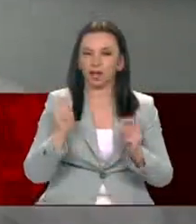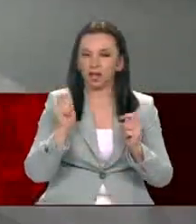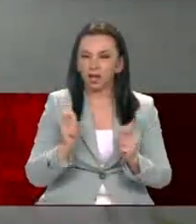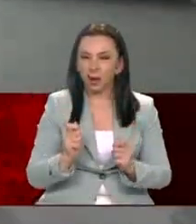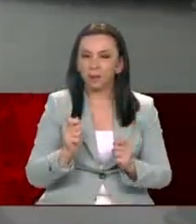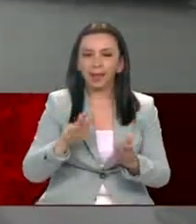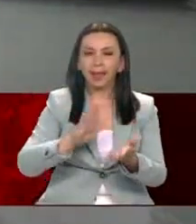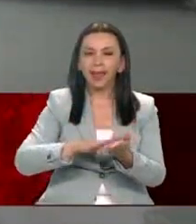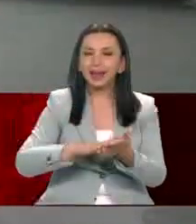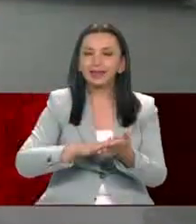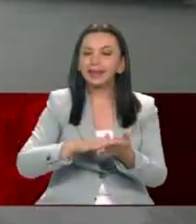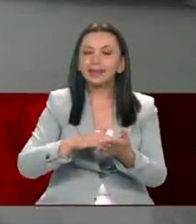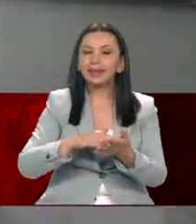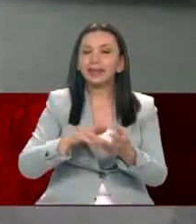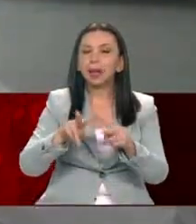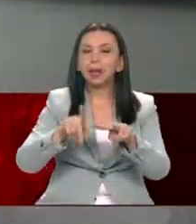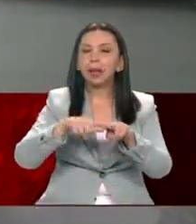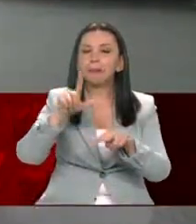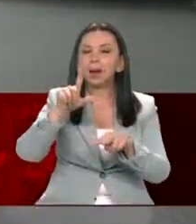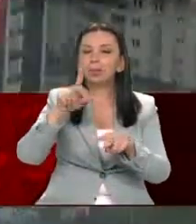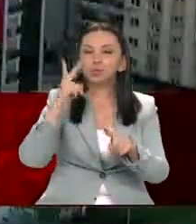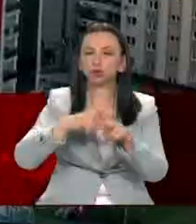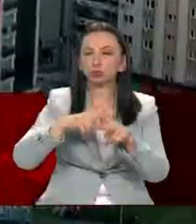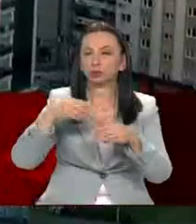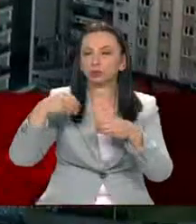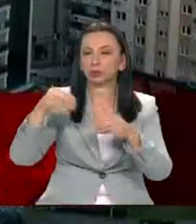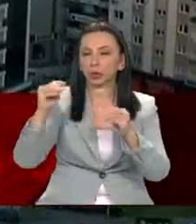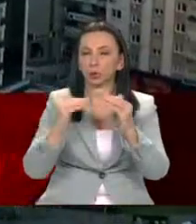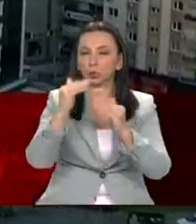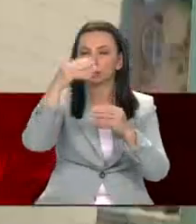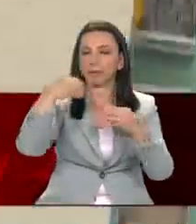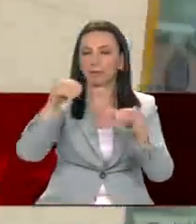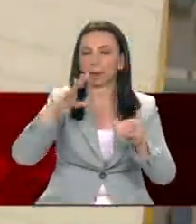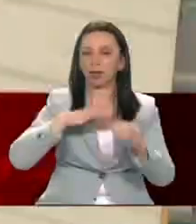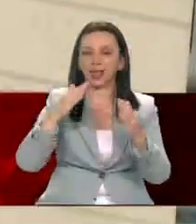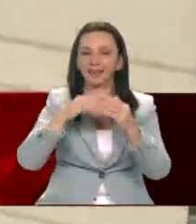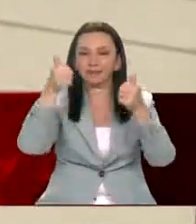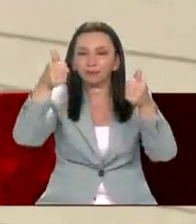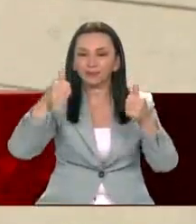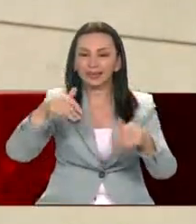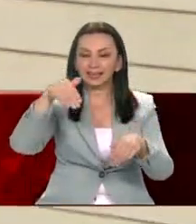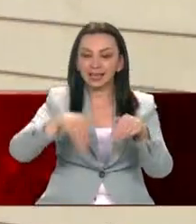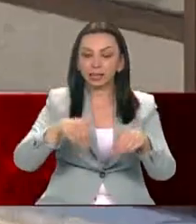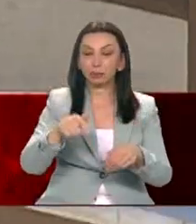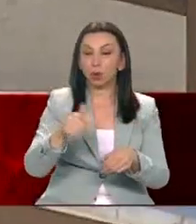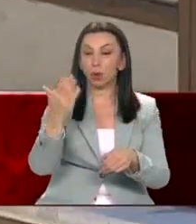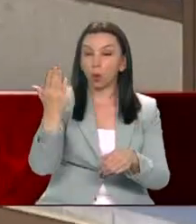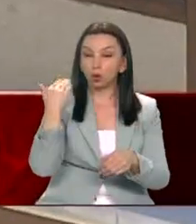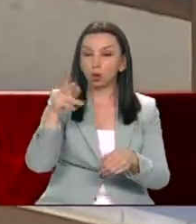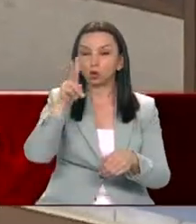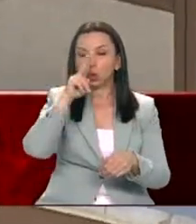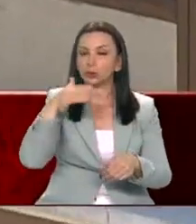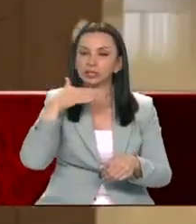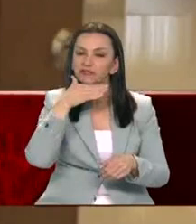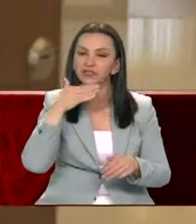çalıştıkları elindeki malı bir an önce elinden çıkartıp yüksek fiyata satmak. O yüzden de ev ilanlarında seçim öncesi son fırsat, fiyatlar seçime